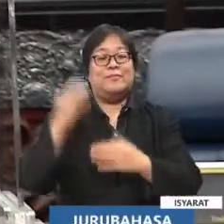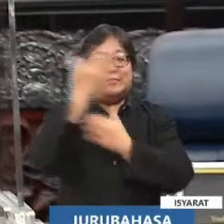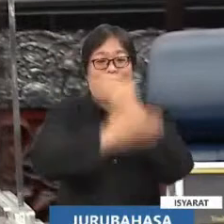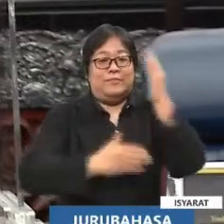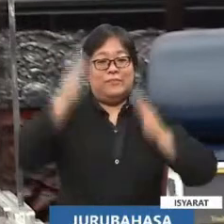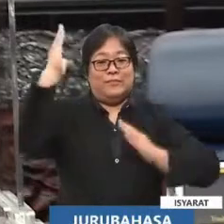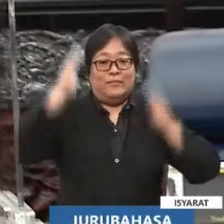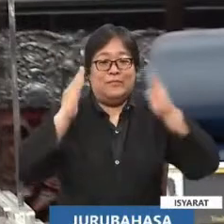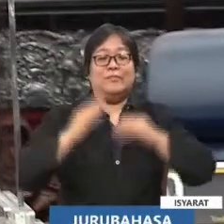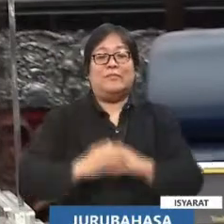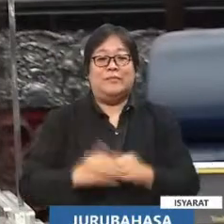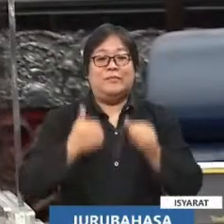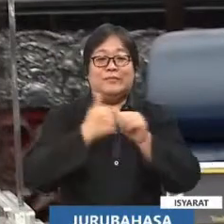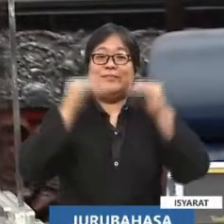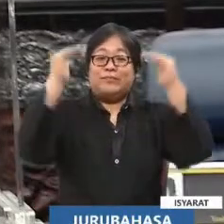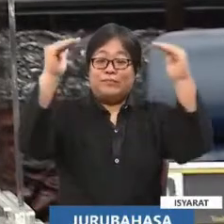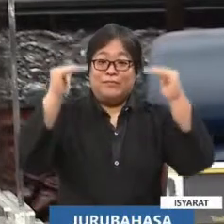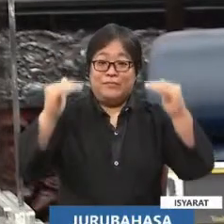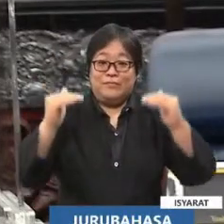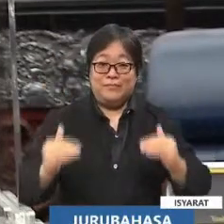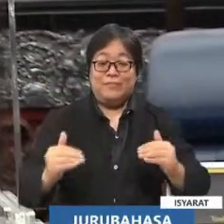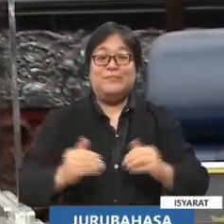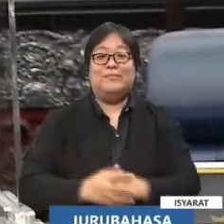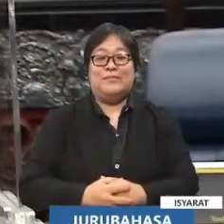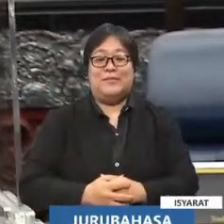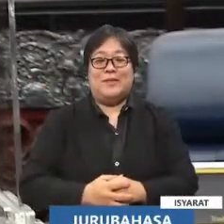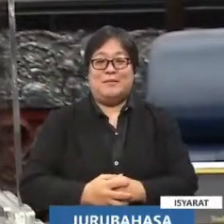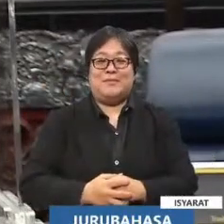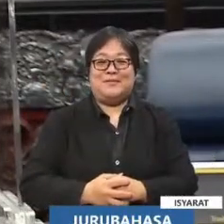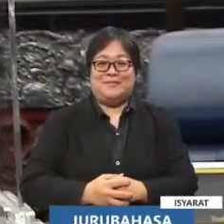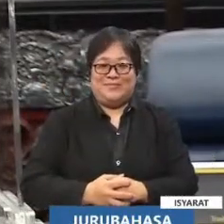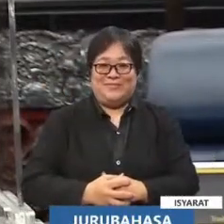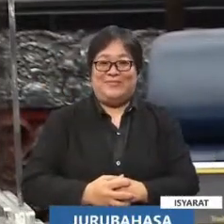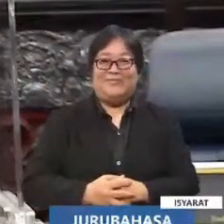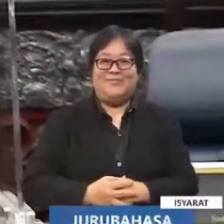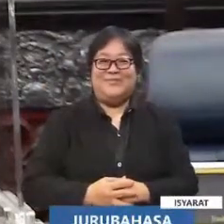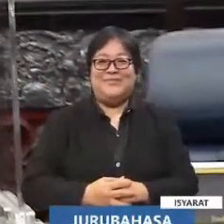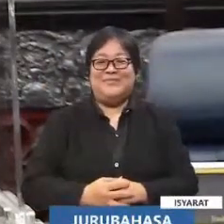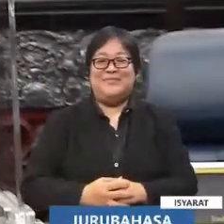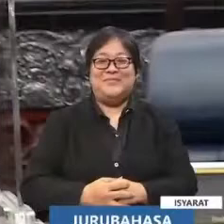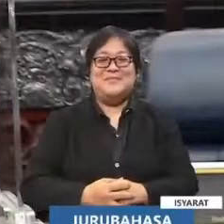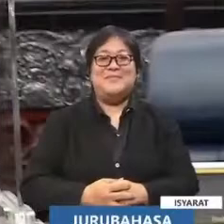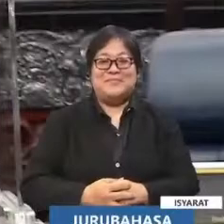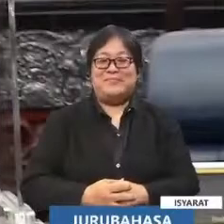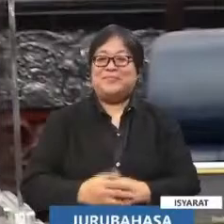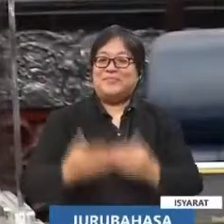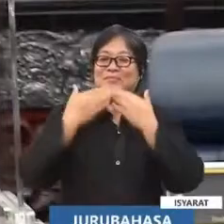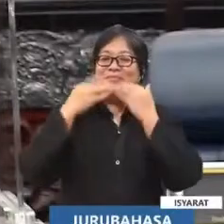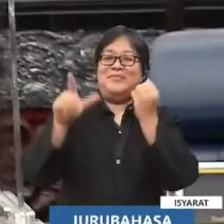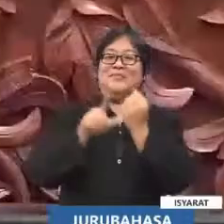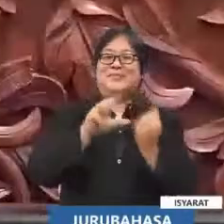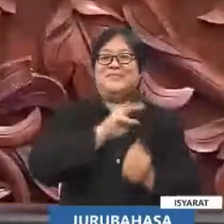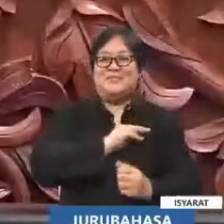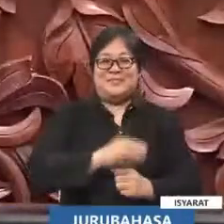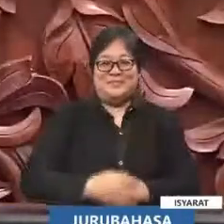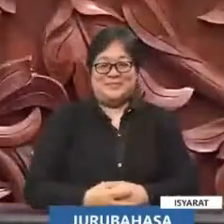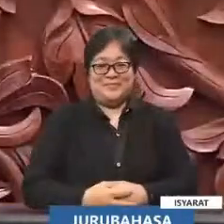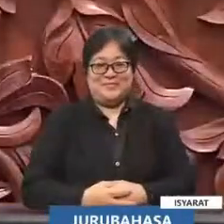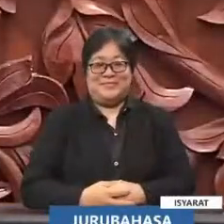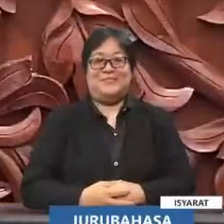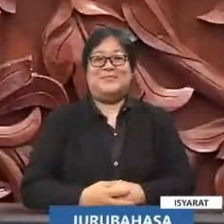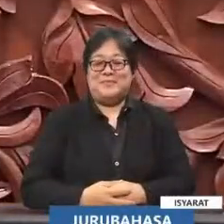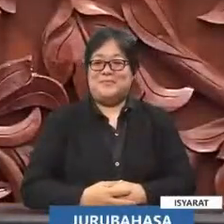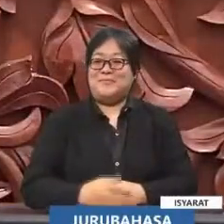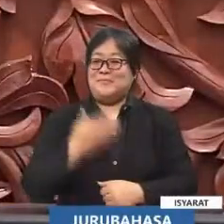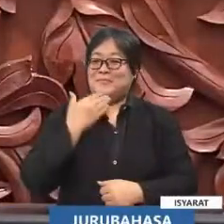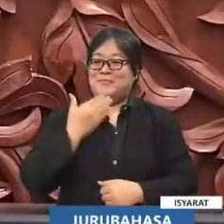seluruh negara secara berfasa di bawah Plan Pemulihan Negara. Sekian. Terima kasih, Timbalan Menteri. Sila Kampa. Terima